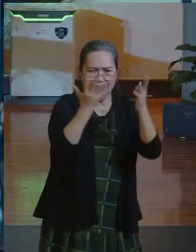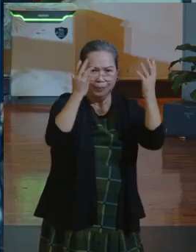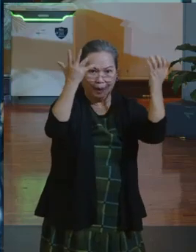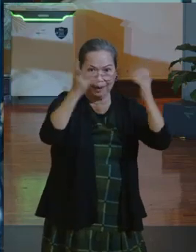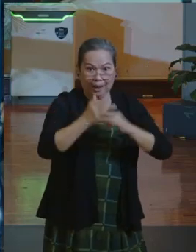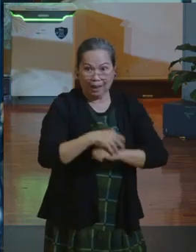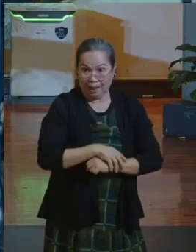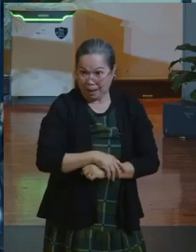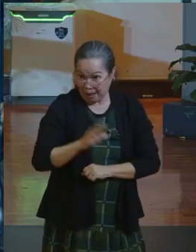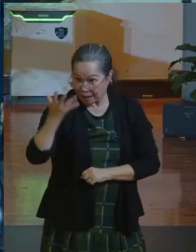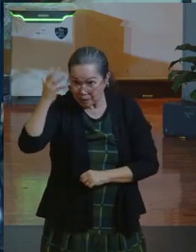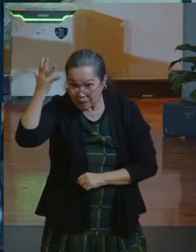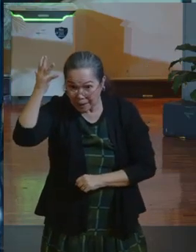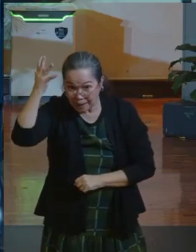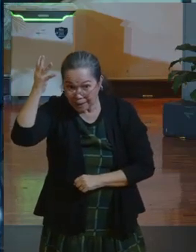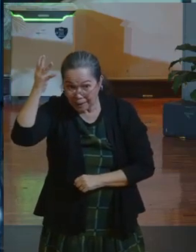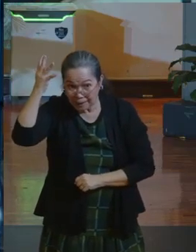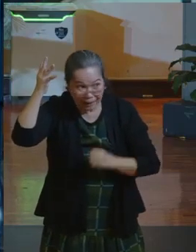Hallelujah naman.